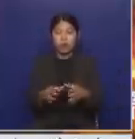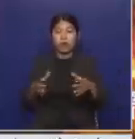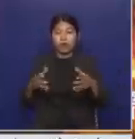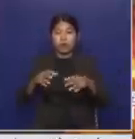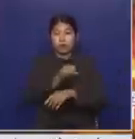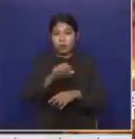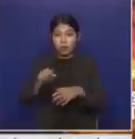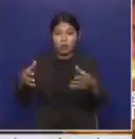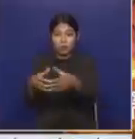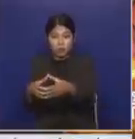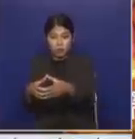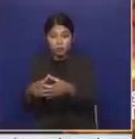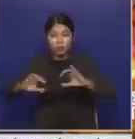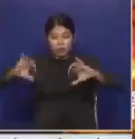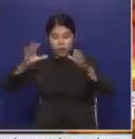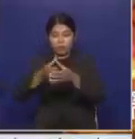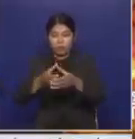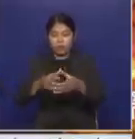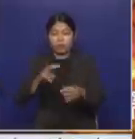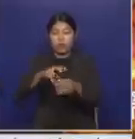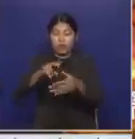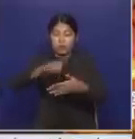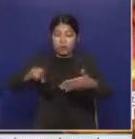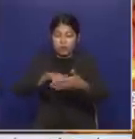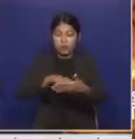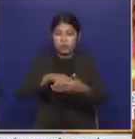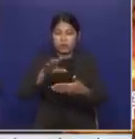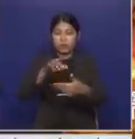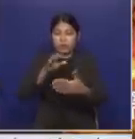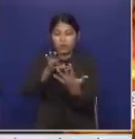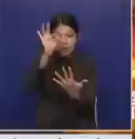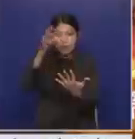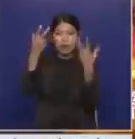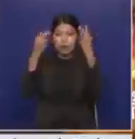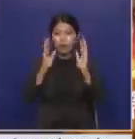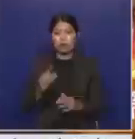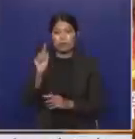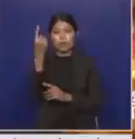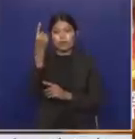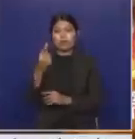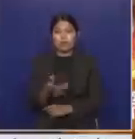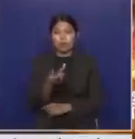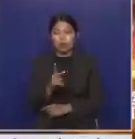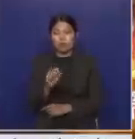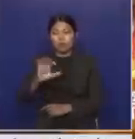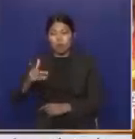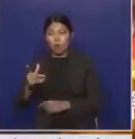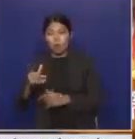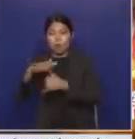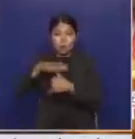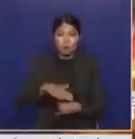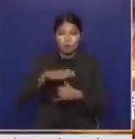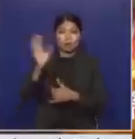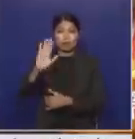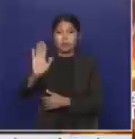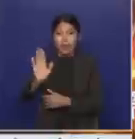จากการร่วมรัฐบาลแล้วเลือกนายกรัฐมนตรีคนใหม่ที่เป็นอิสระจากกลไกของคสชให้มาขับเคลื่อนการ